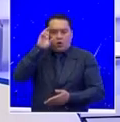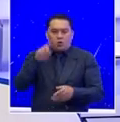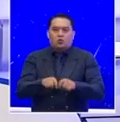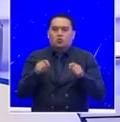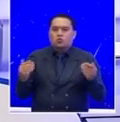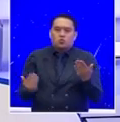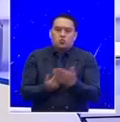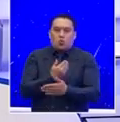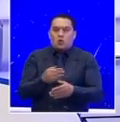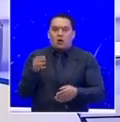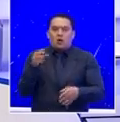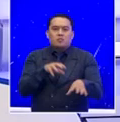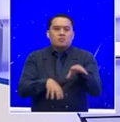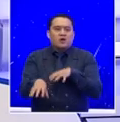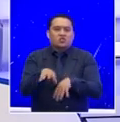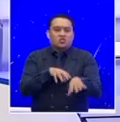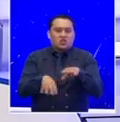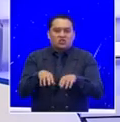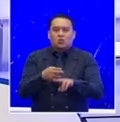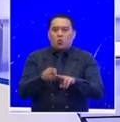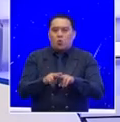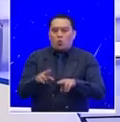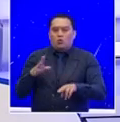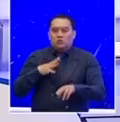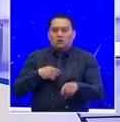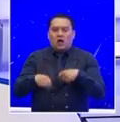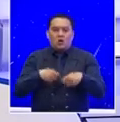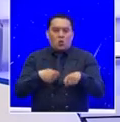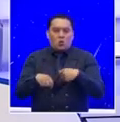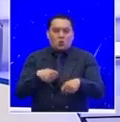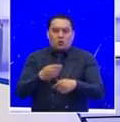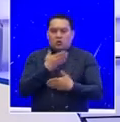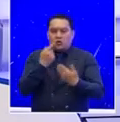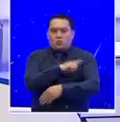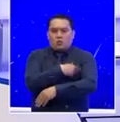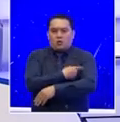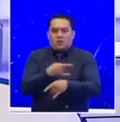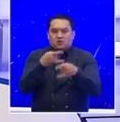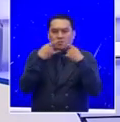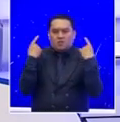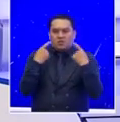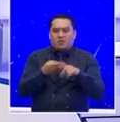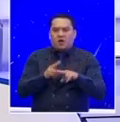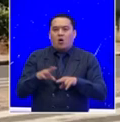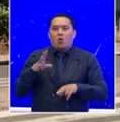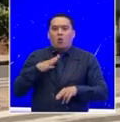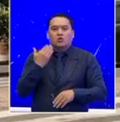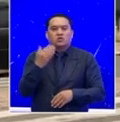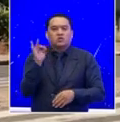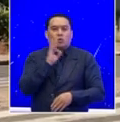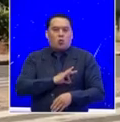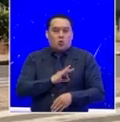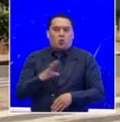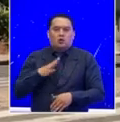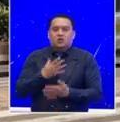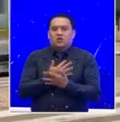раскрыли новую, далеко не первую мошенническую схему торговли несуществующими медицинскими масками. При этом использовалась